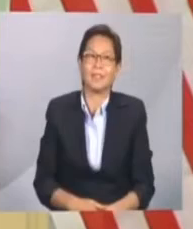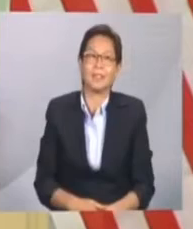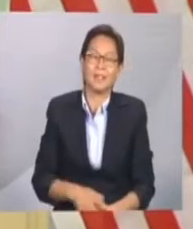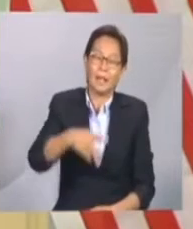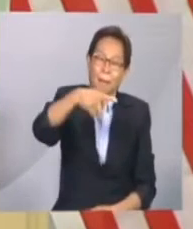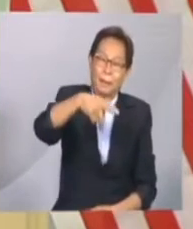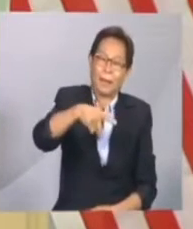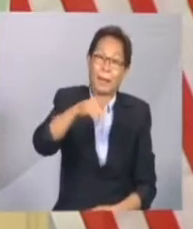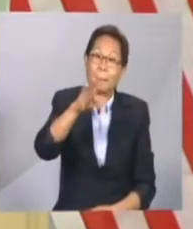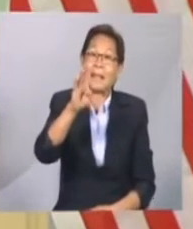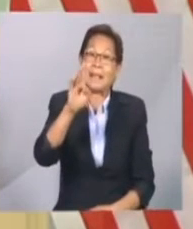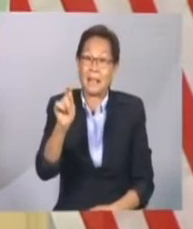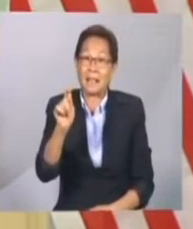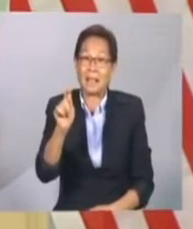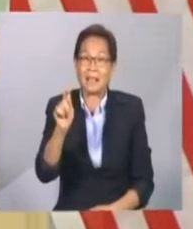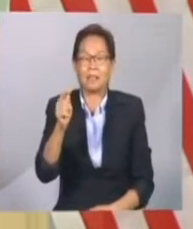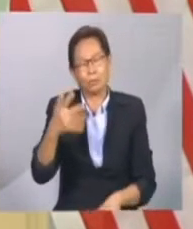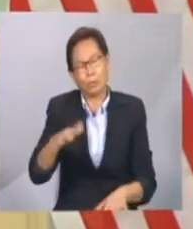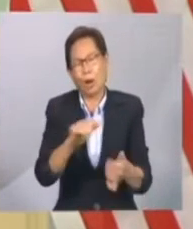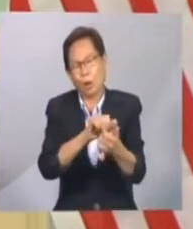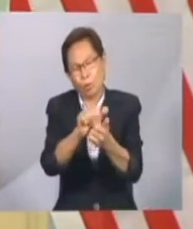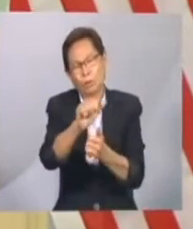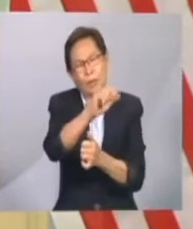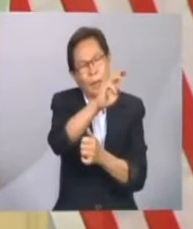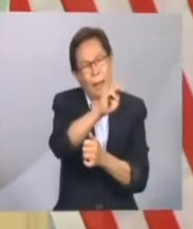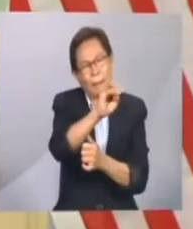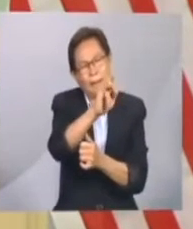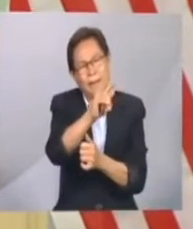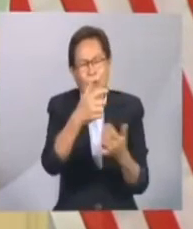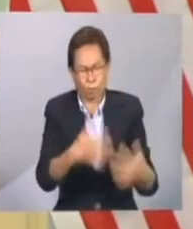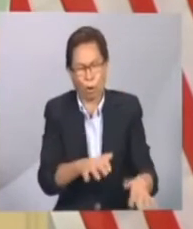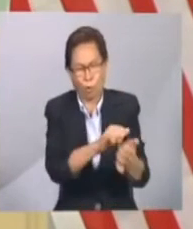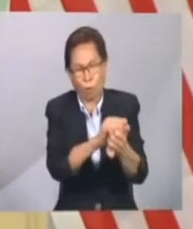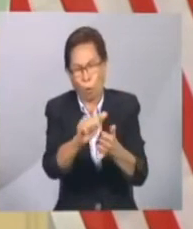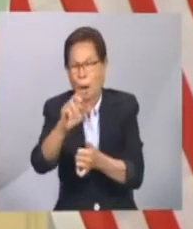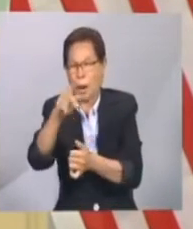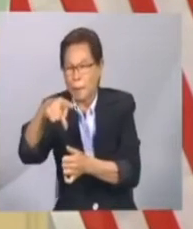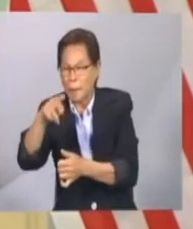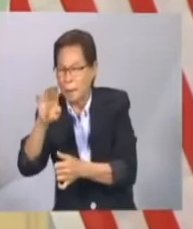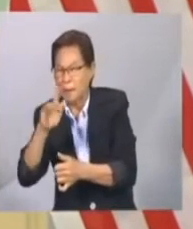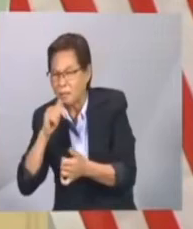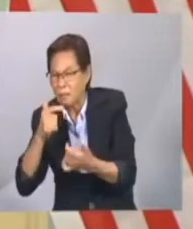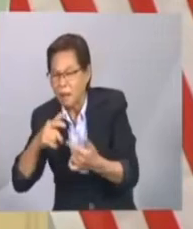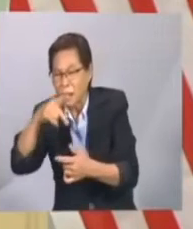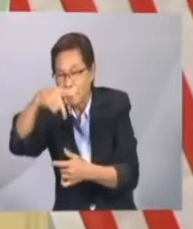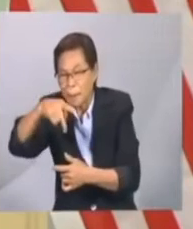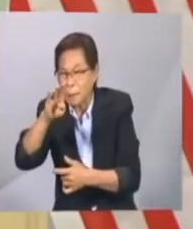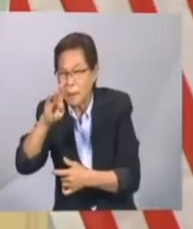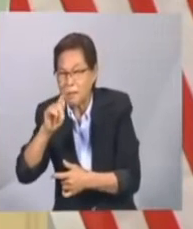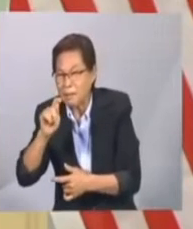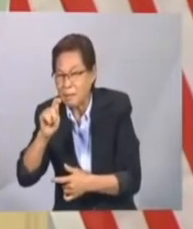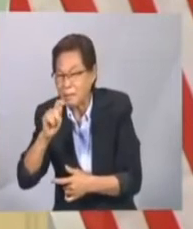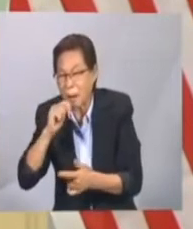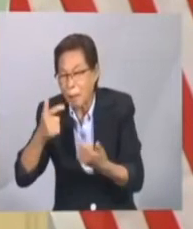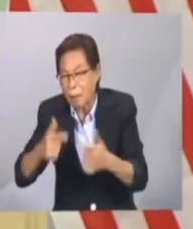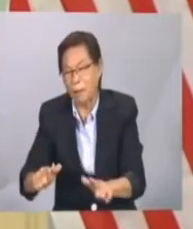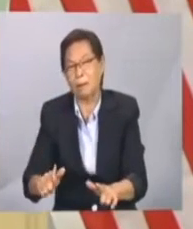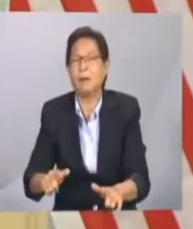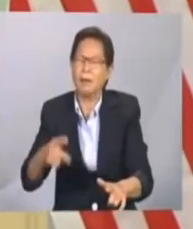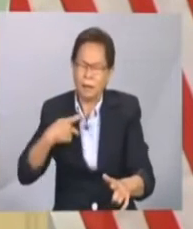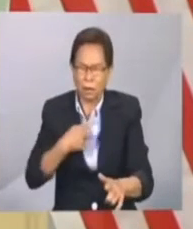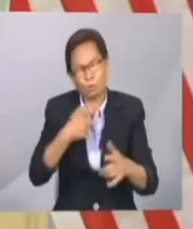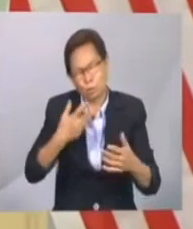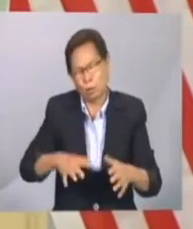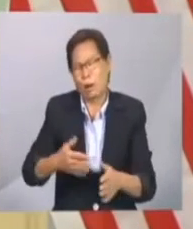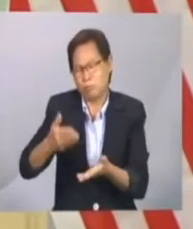PBT ya, yang walaupun dah diluluskan oleh MITI dan tidak dibenarkan, memang kita bincang tadi,